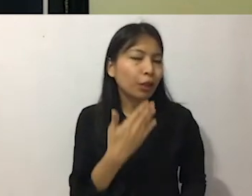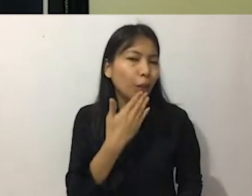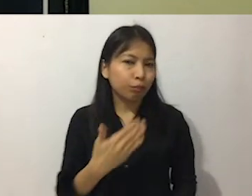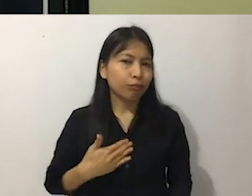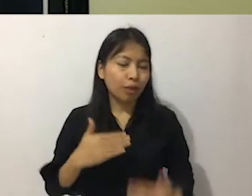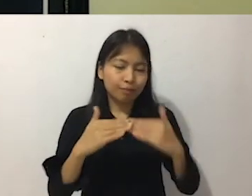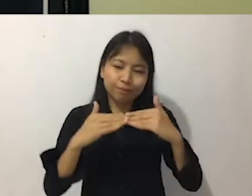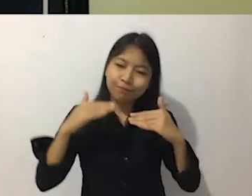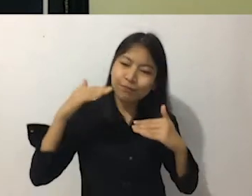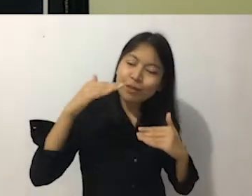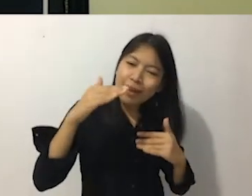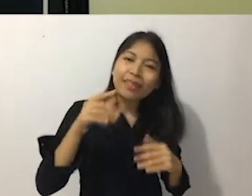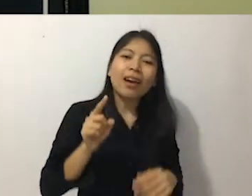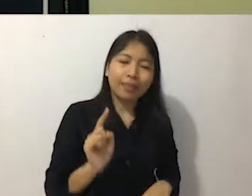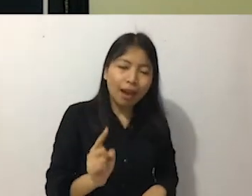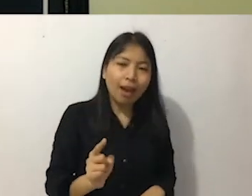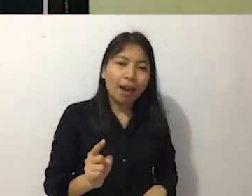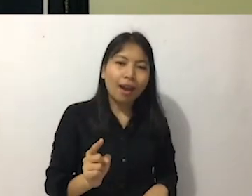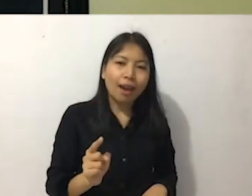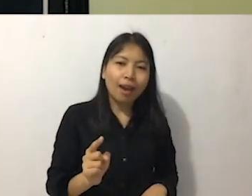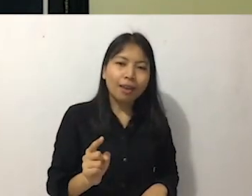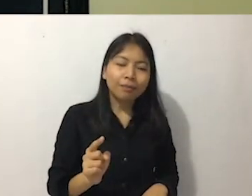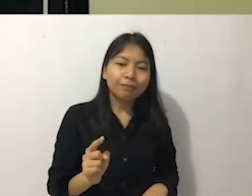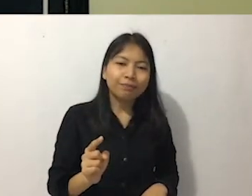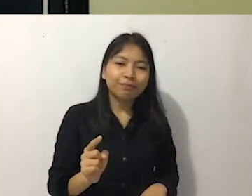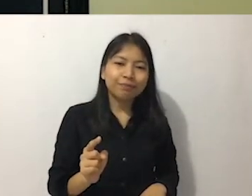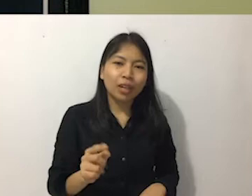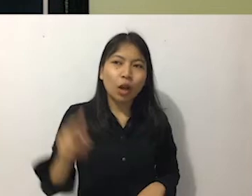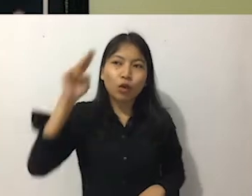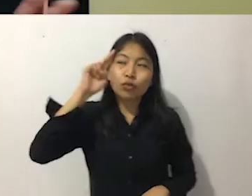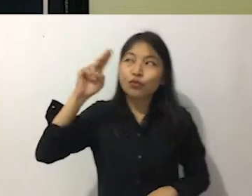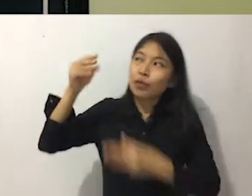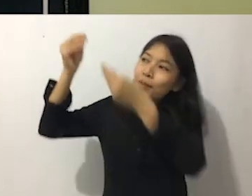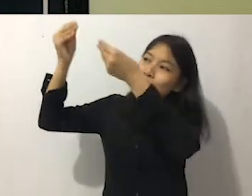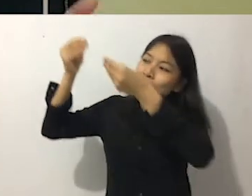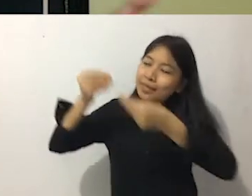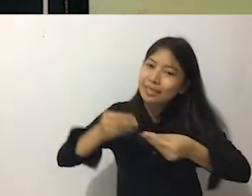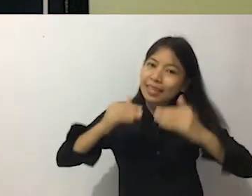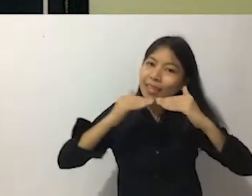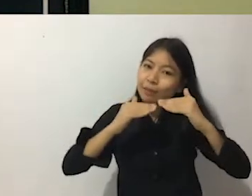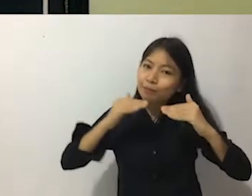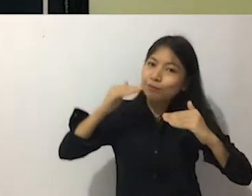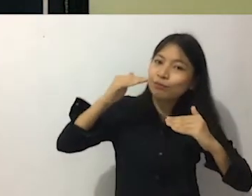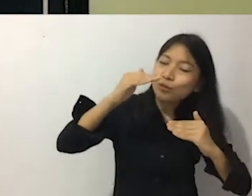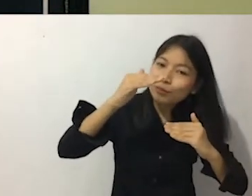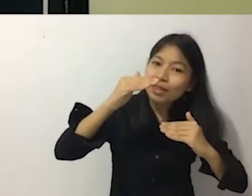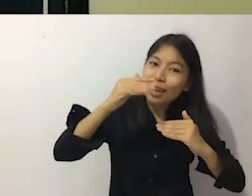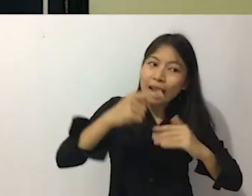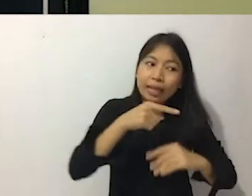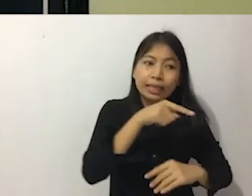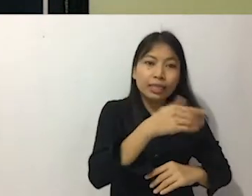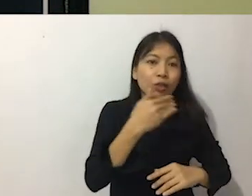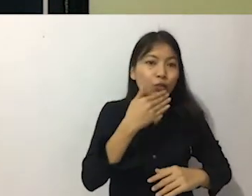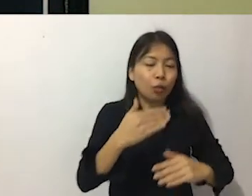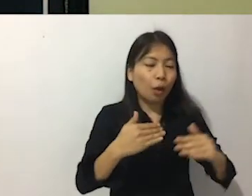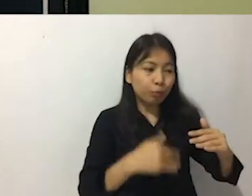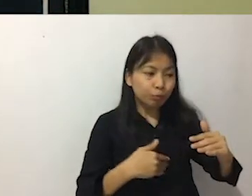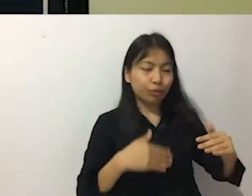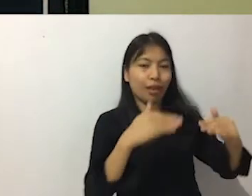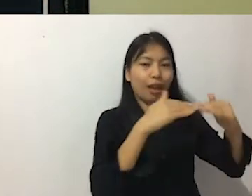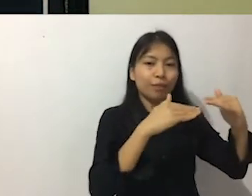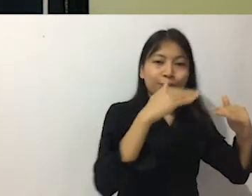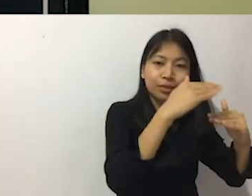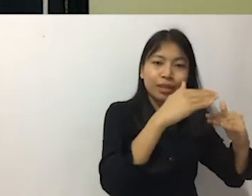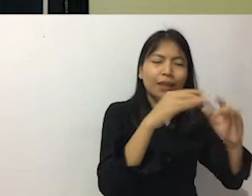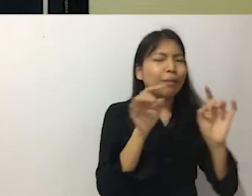juga melihat bahwa Tuhan juga memberikan kita kelebihan, mungkin berbeda dengan teman kita. Dan hal yang